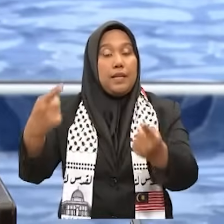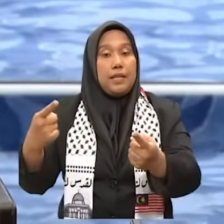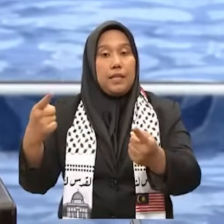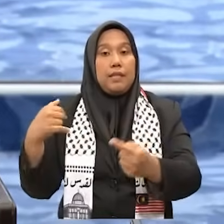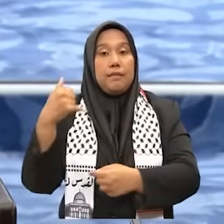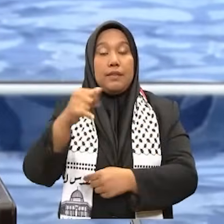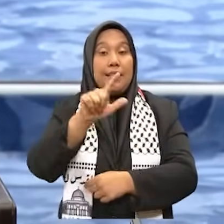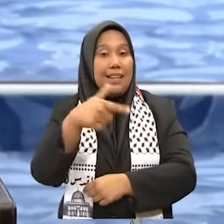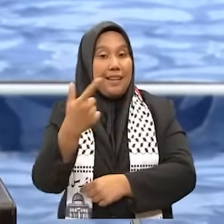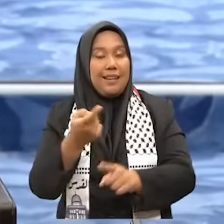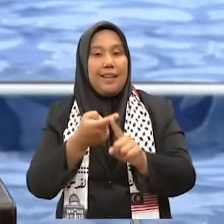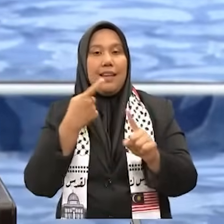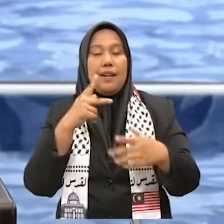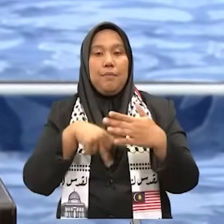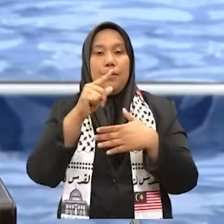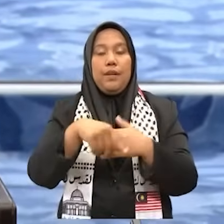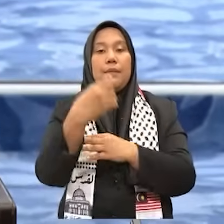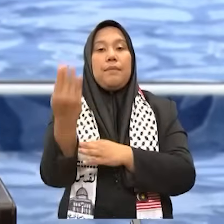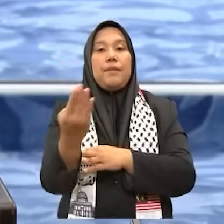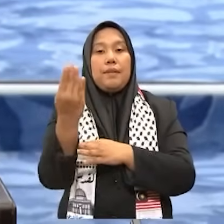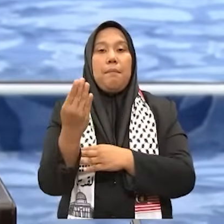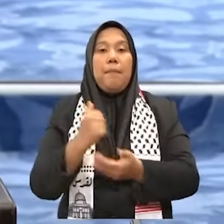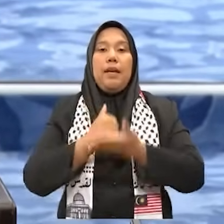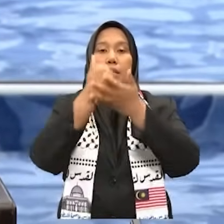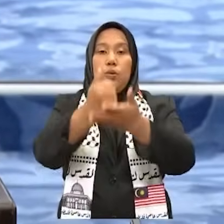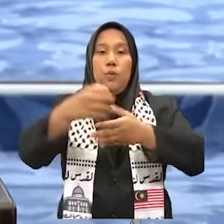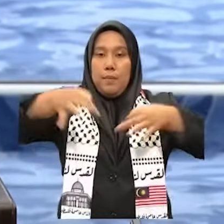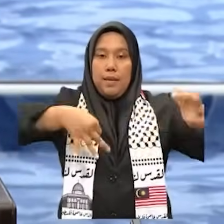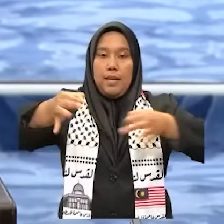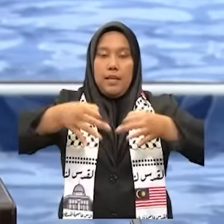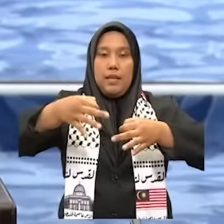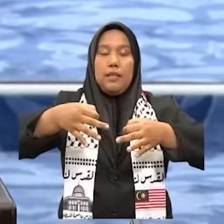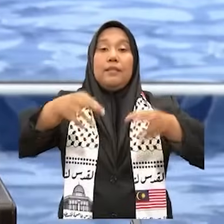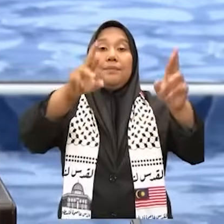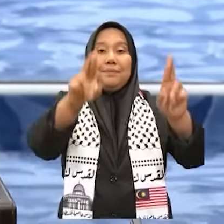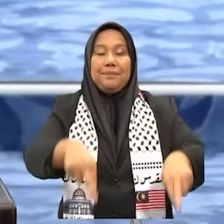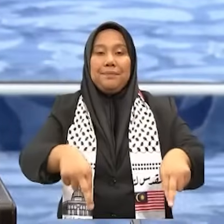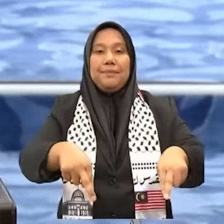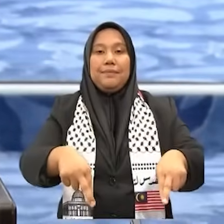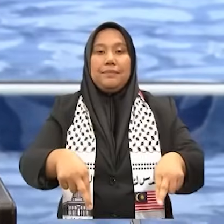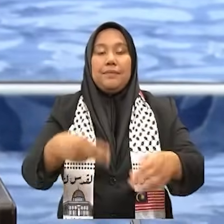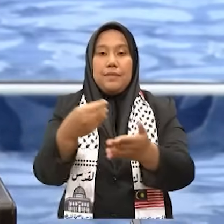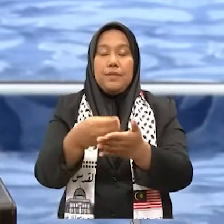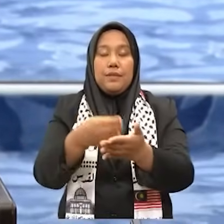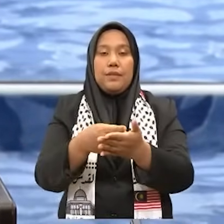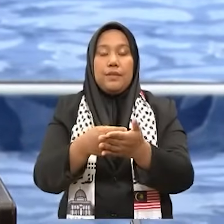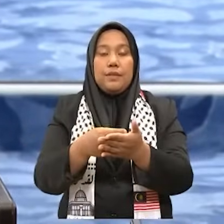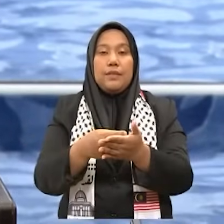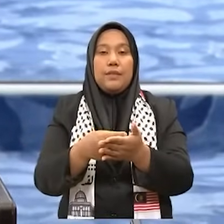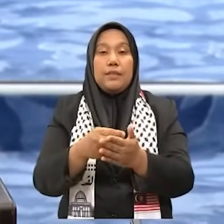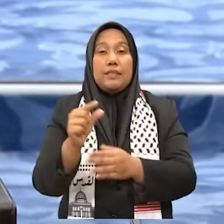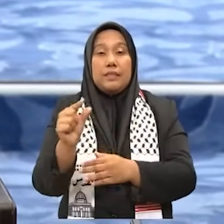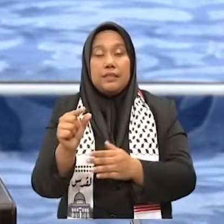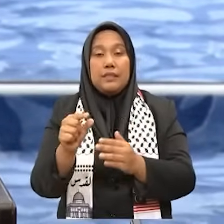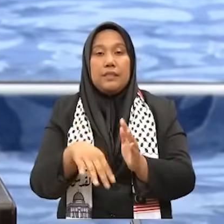program-program biasa bantu menjelaskan kepada rakyat. Peruntukan yang kecil ini, yang selebihnya seperti mana yang saya sebutkan,